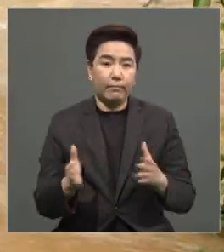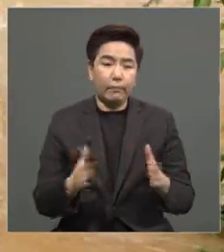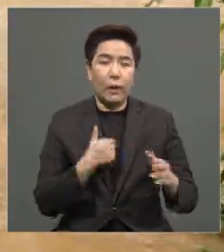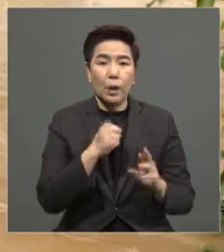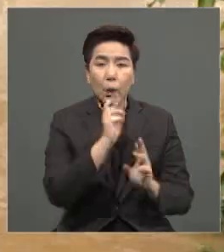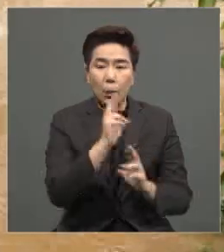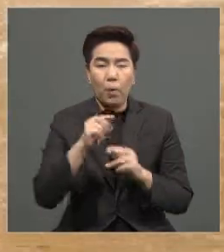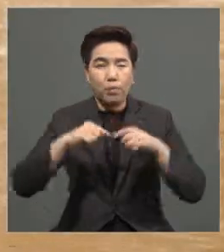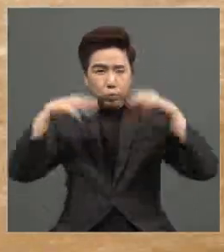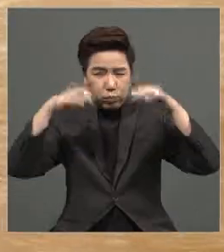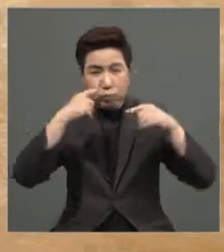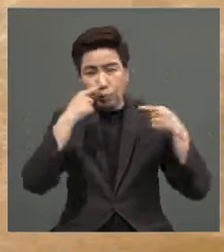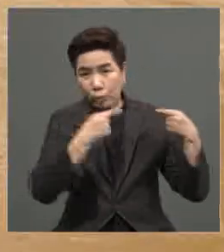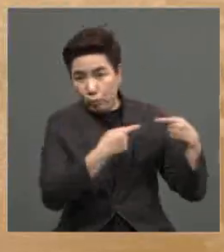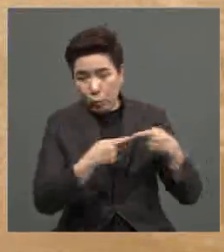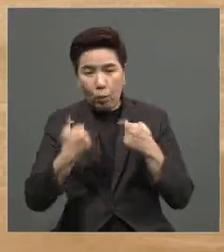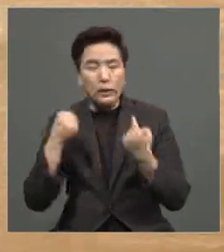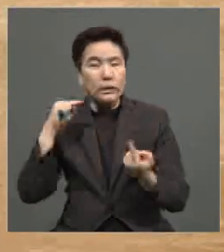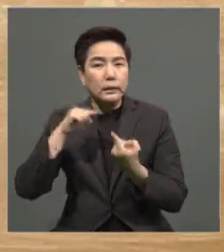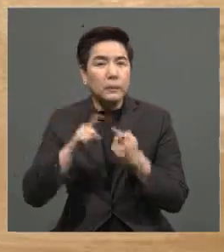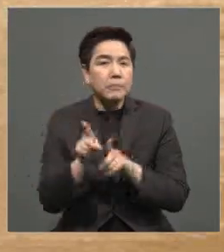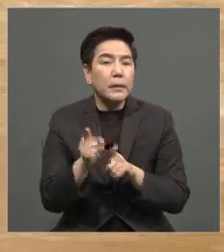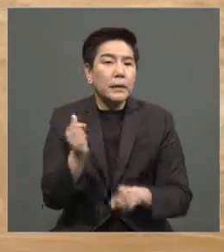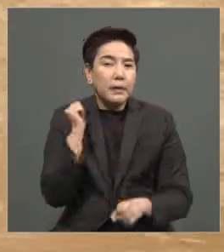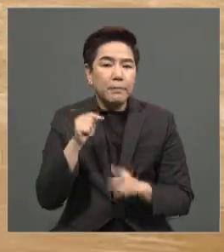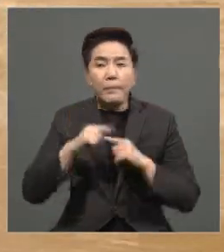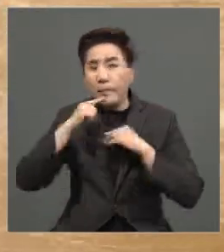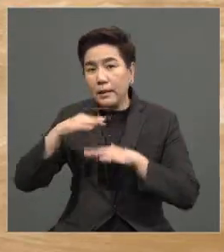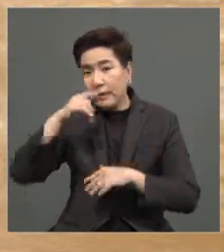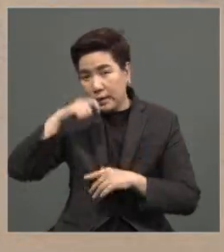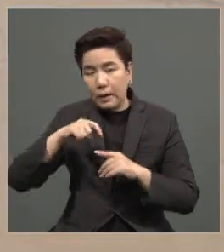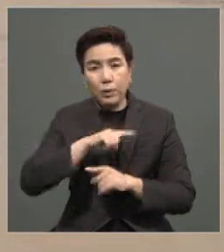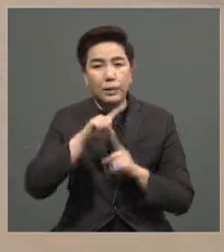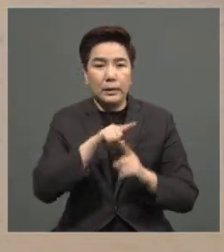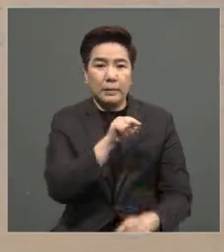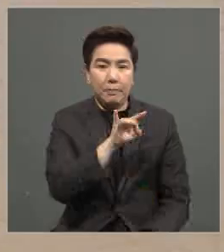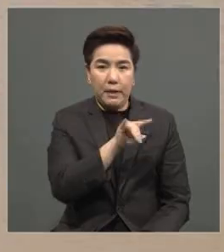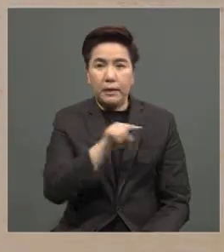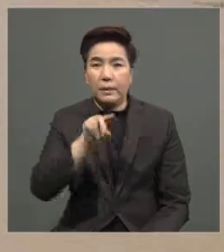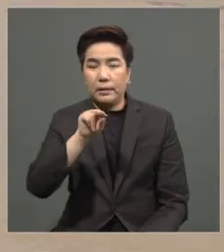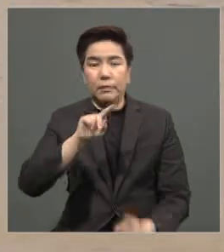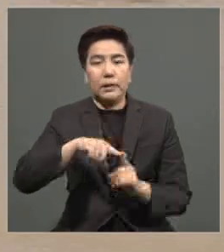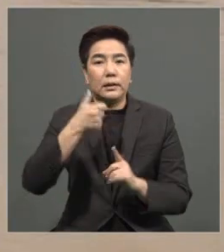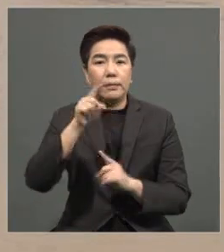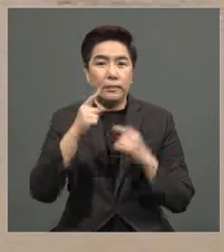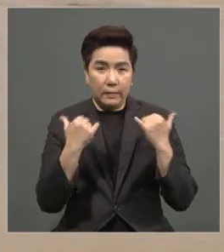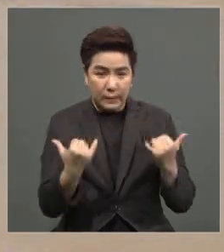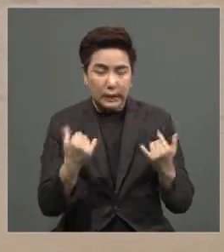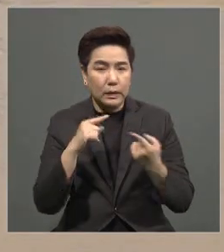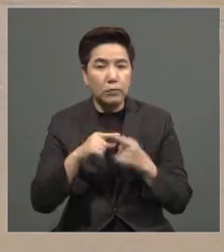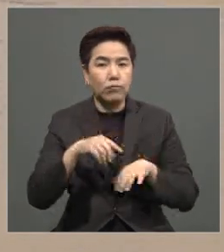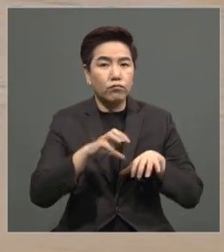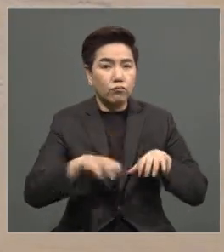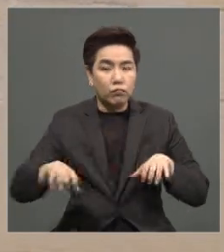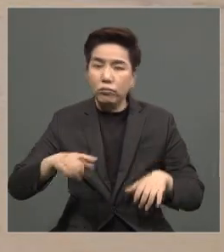เฝ้าระวังฝนตกหนักอีกระลอกนึงนะคะในพื้นที่เดิมค่ะฝั่งอ่าวไทยในวันที่ 28-30พฤศจิกายนนี้ค่ะซึ่งทุก